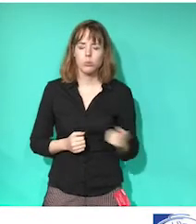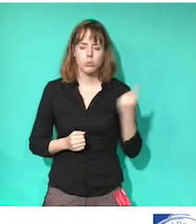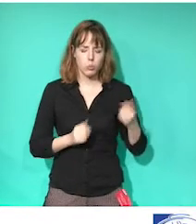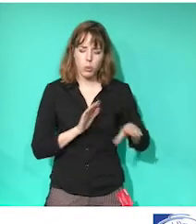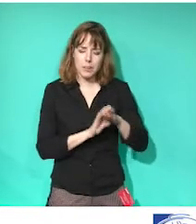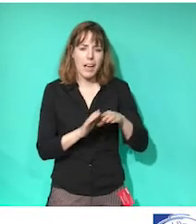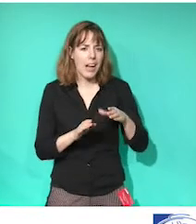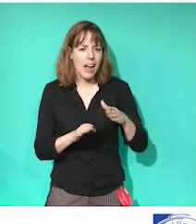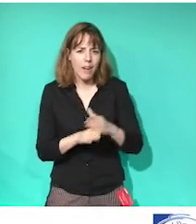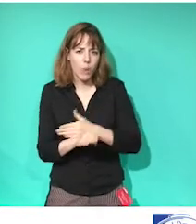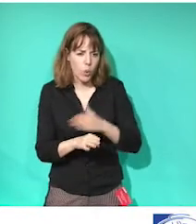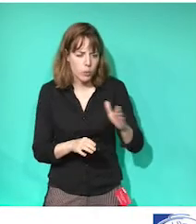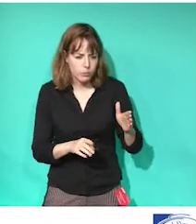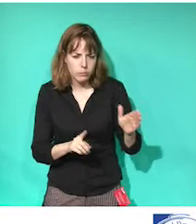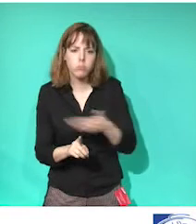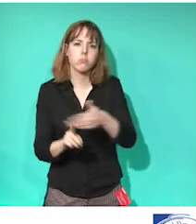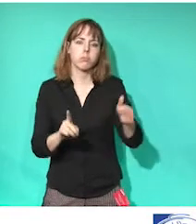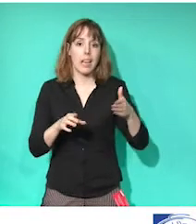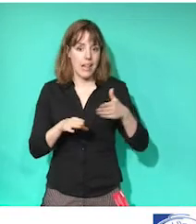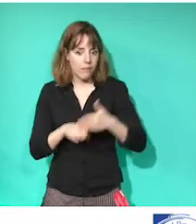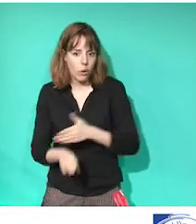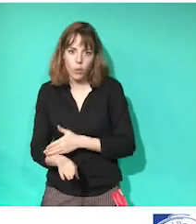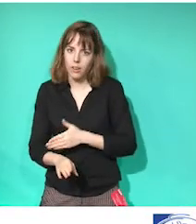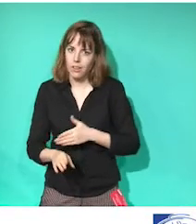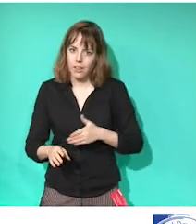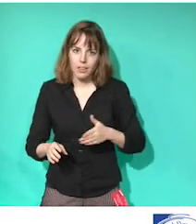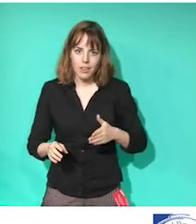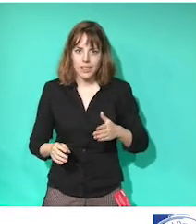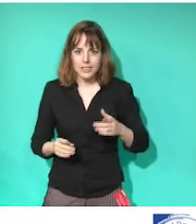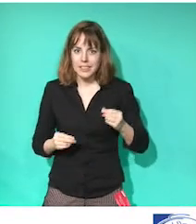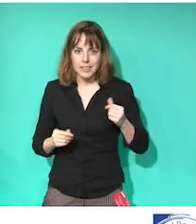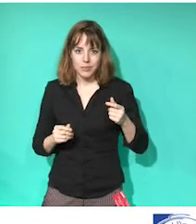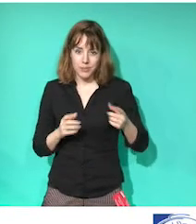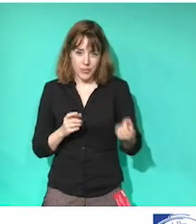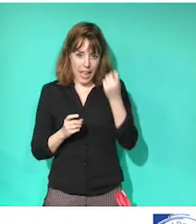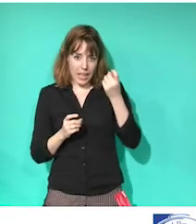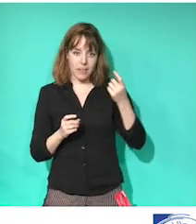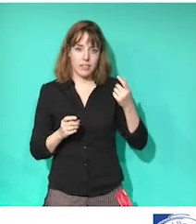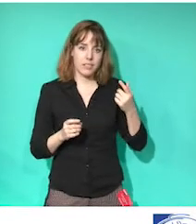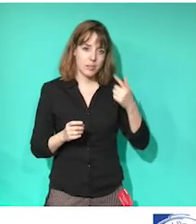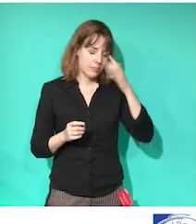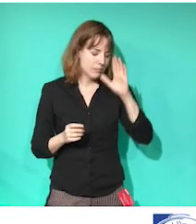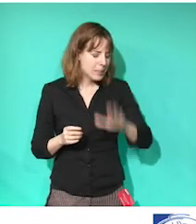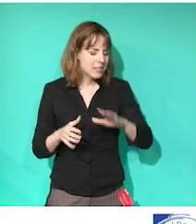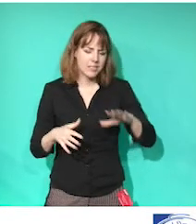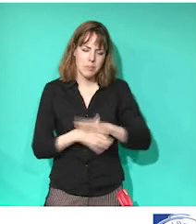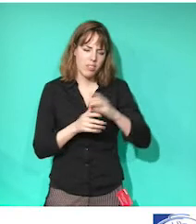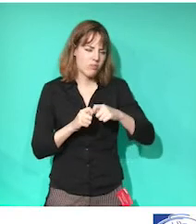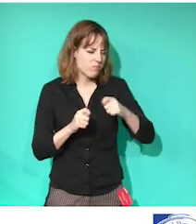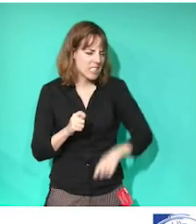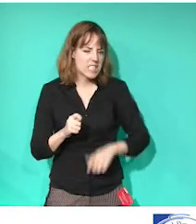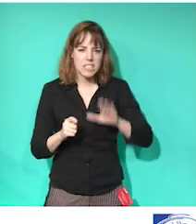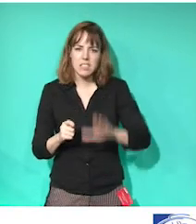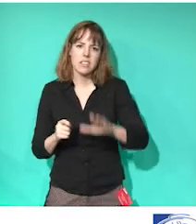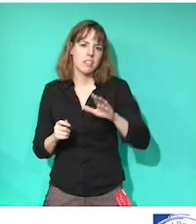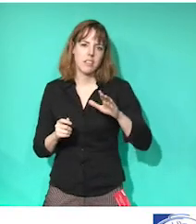gestes, de la tension, ne reposait pas sur un stéréotype sexiste. Par exemple,